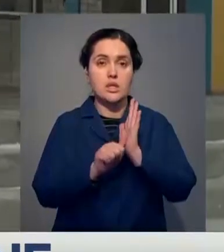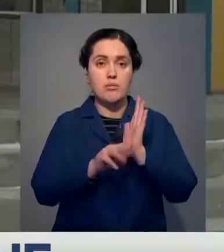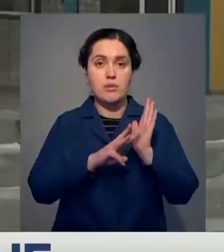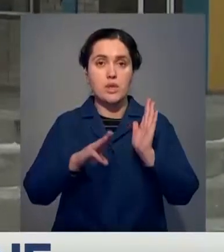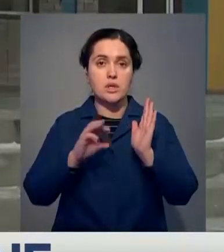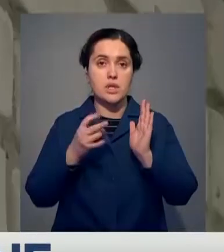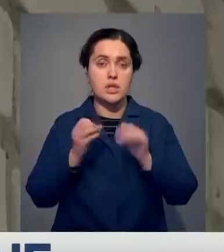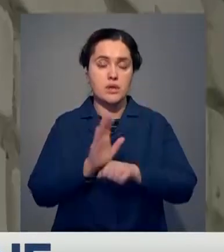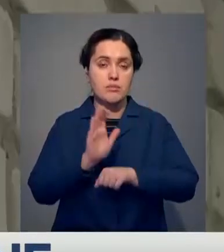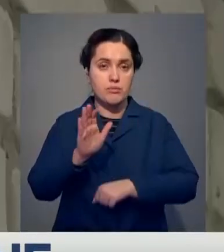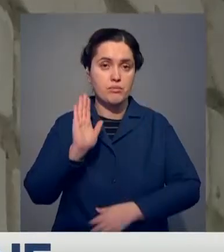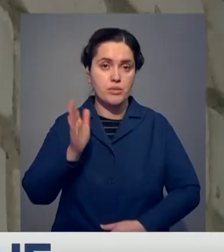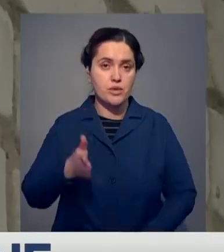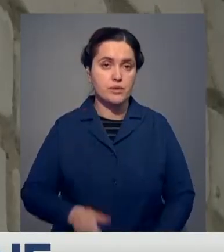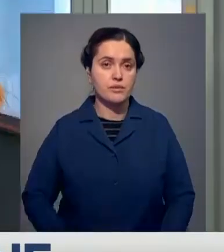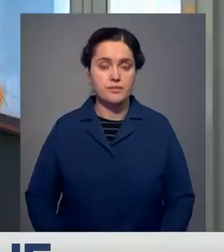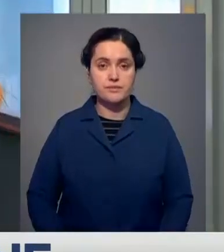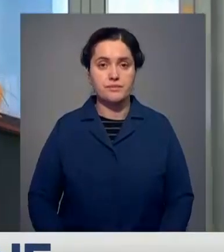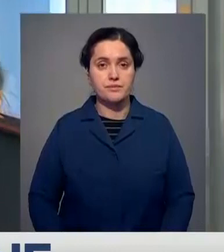60 миллионов тенге.